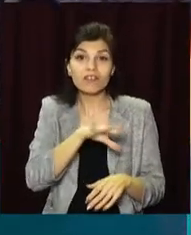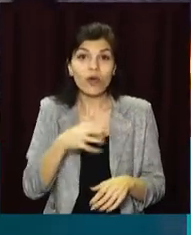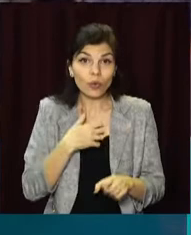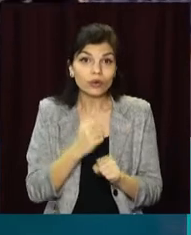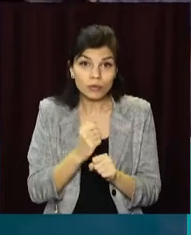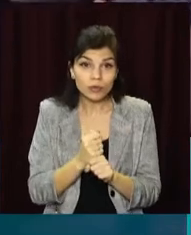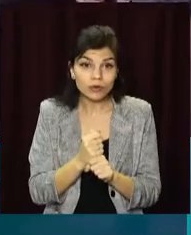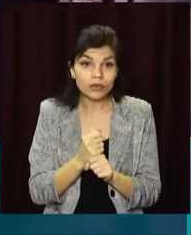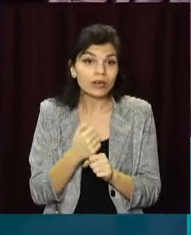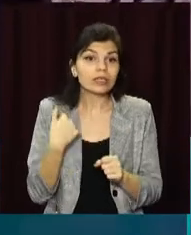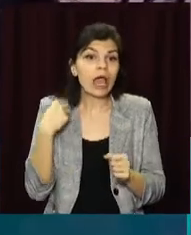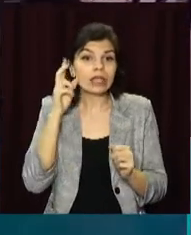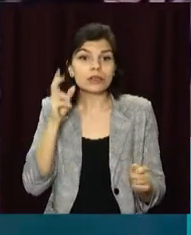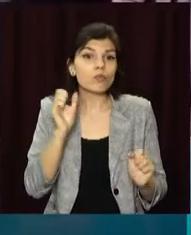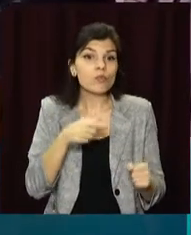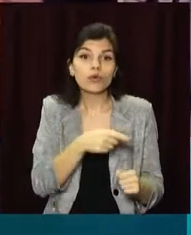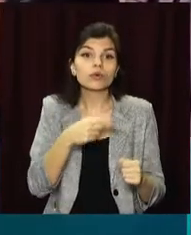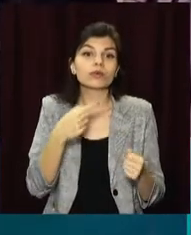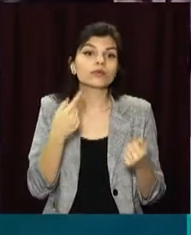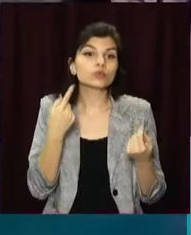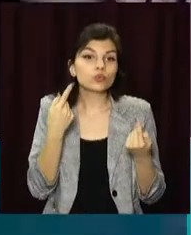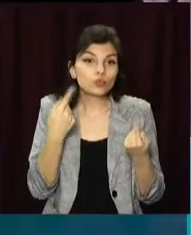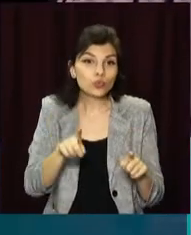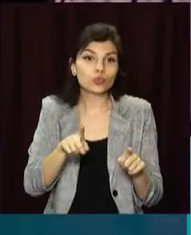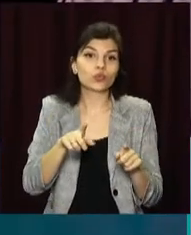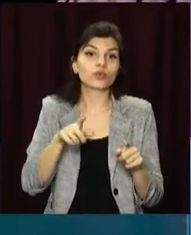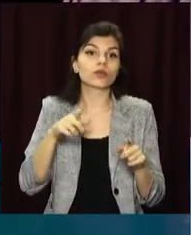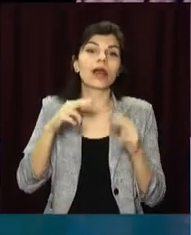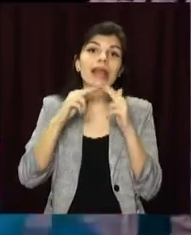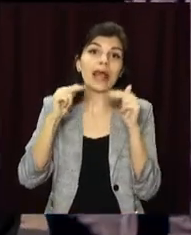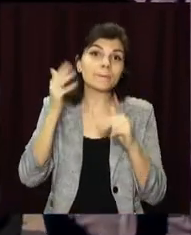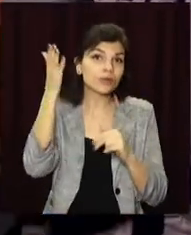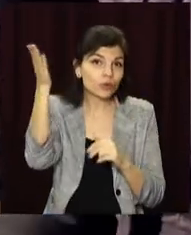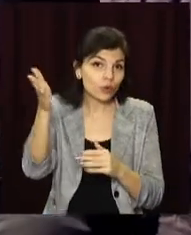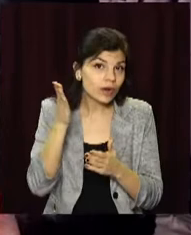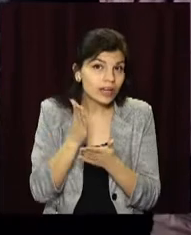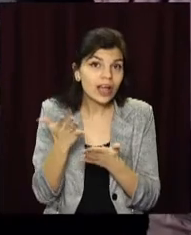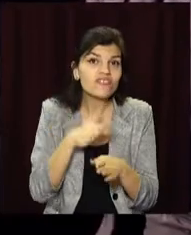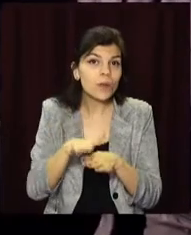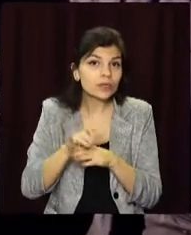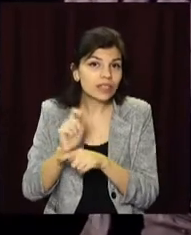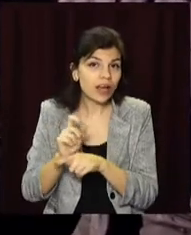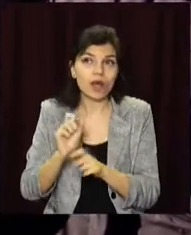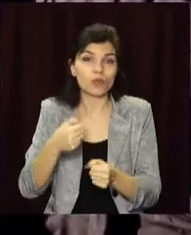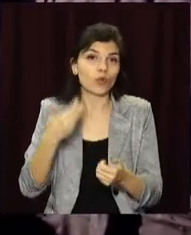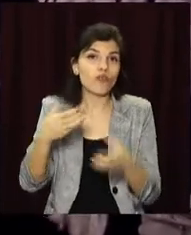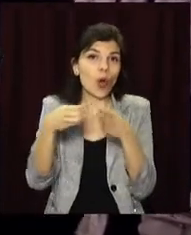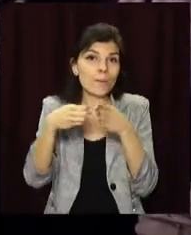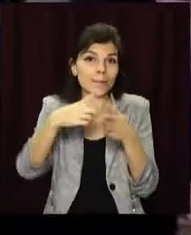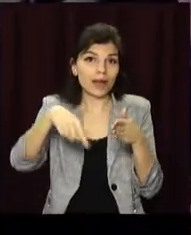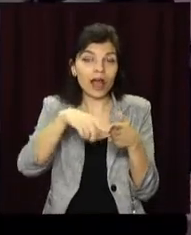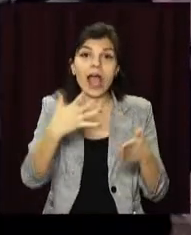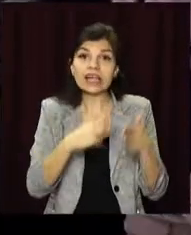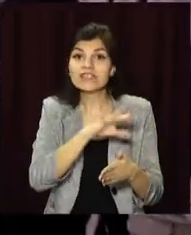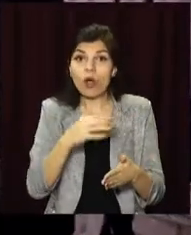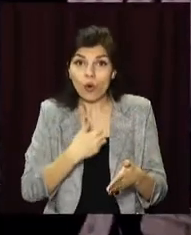працювати, я не знаю, может, «Экология Д» вам предоставит работу в городе Днепропетровске, где они там выполняют заказы, я не знаю. Но если вы